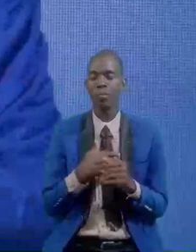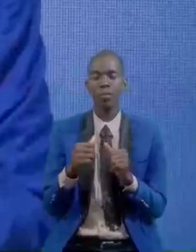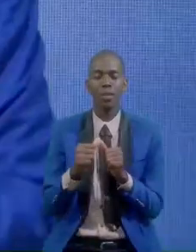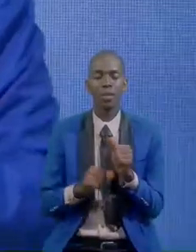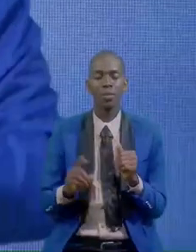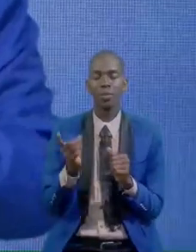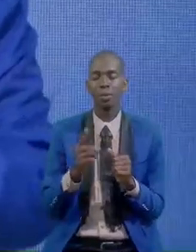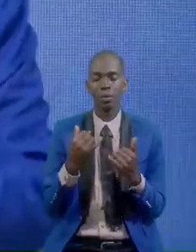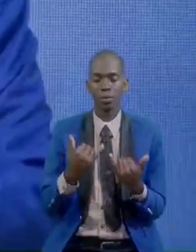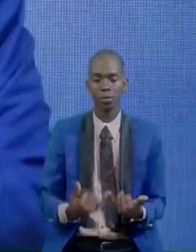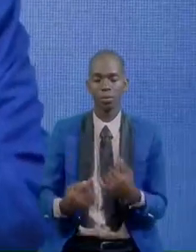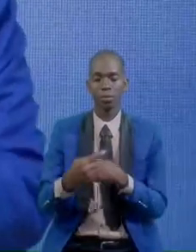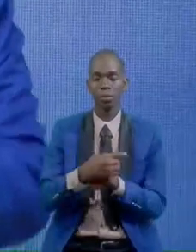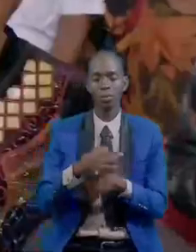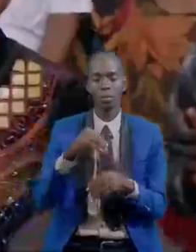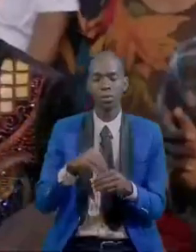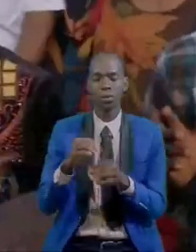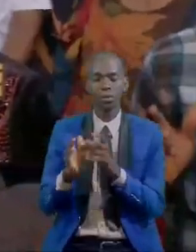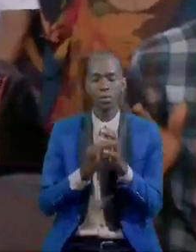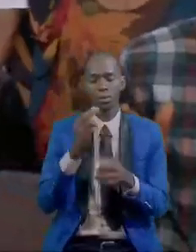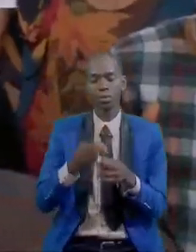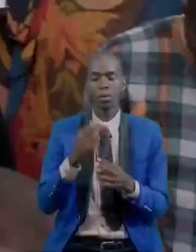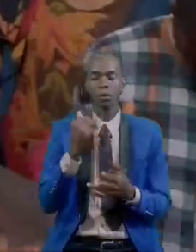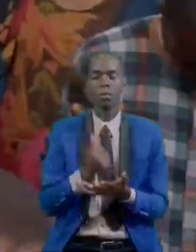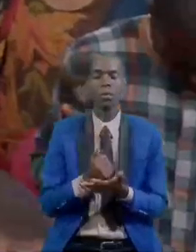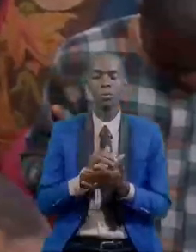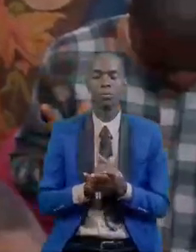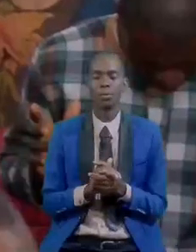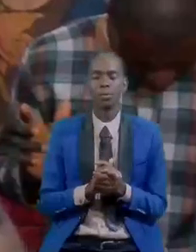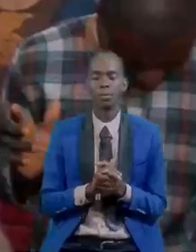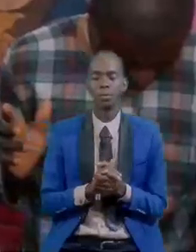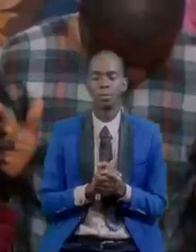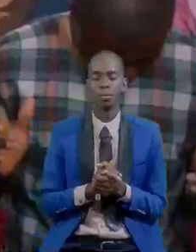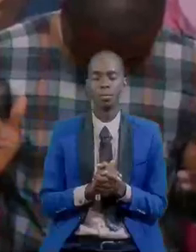ici et partout aujourd'hui au nom de Jésus.